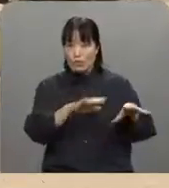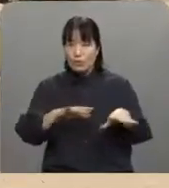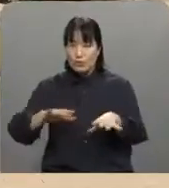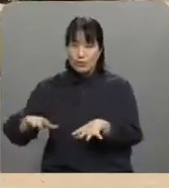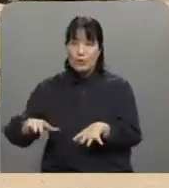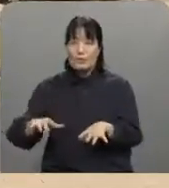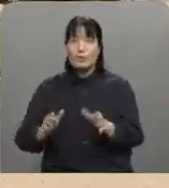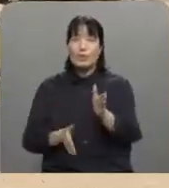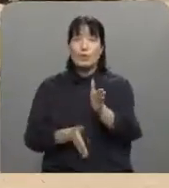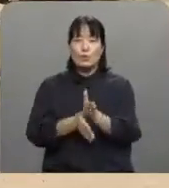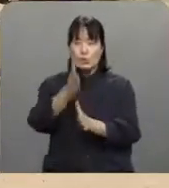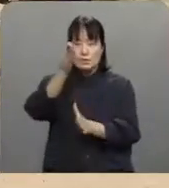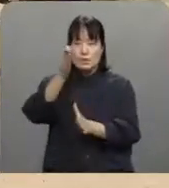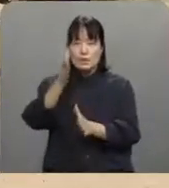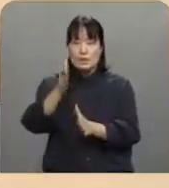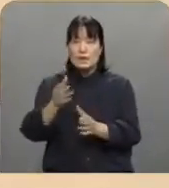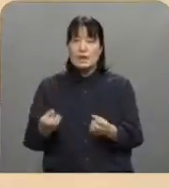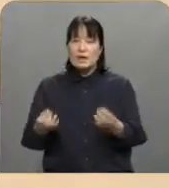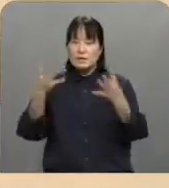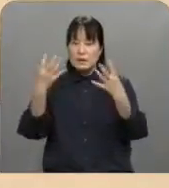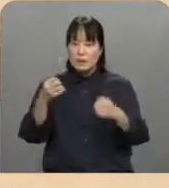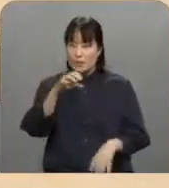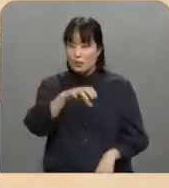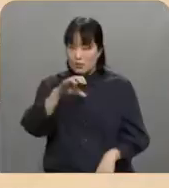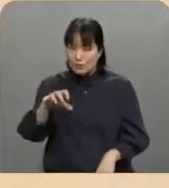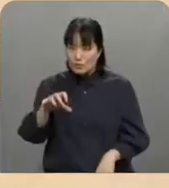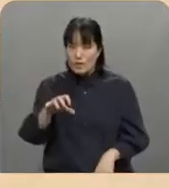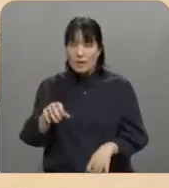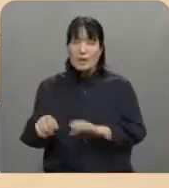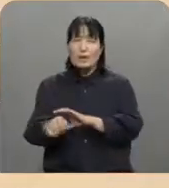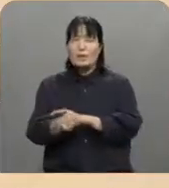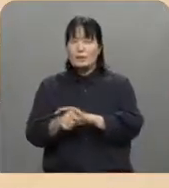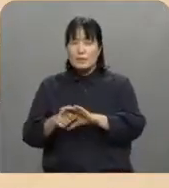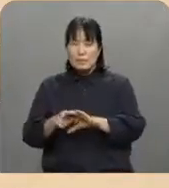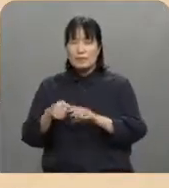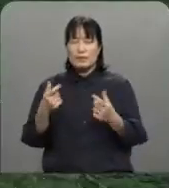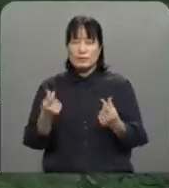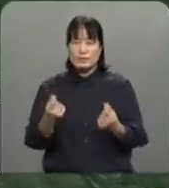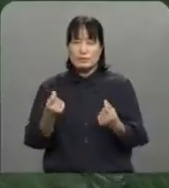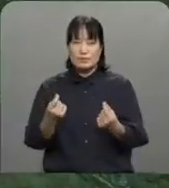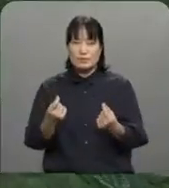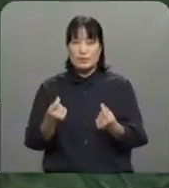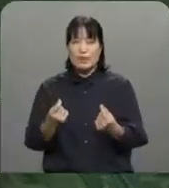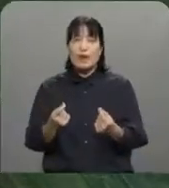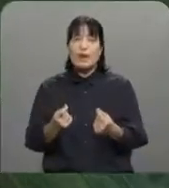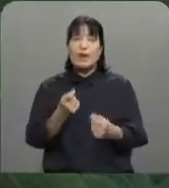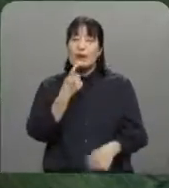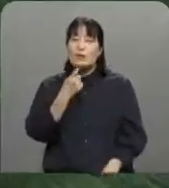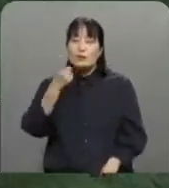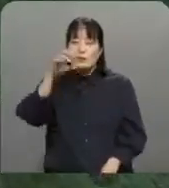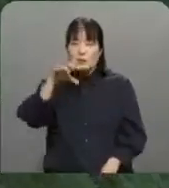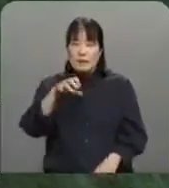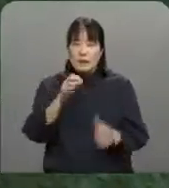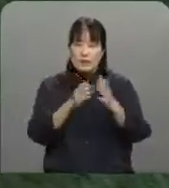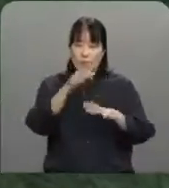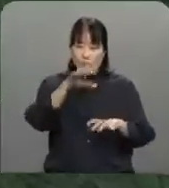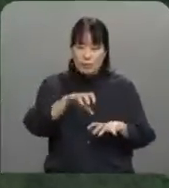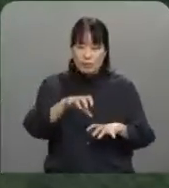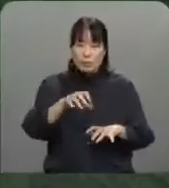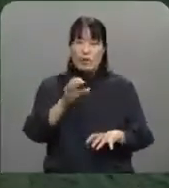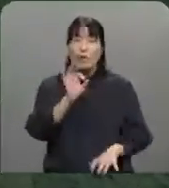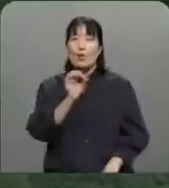다양한 해안이나 도심 관광지에 밀렸기 때문으로 풀이됩니다. 설악산 국립공원에 위치한 설악동이나 오색지구